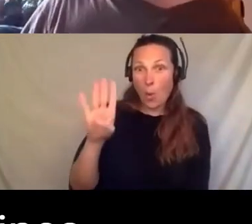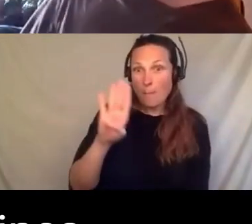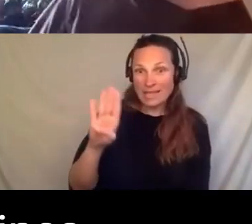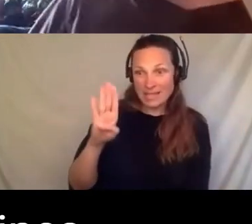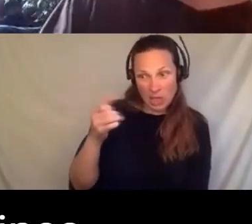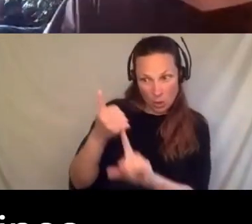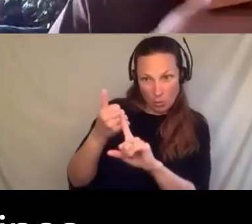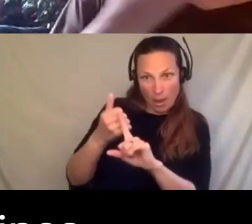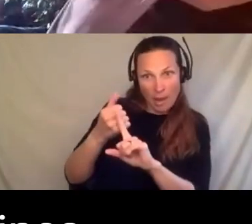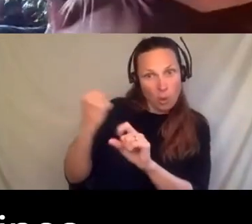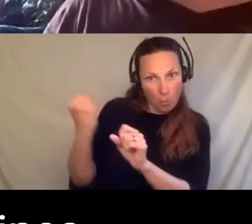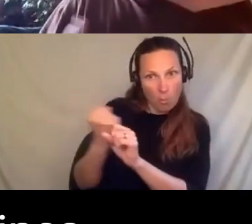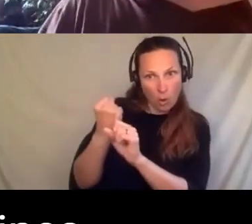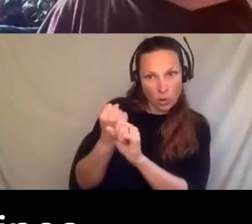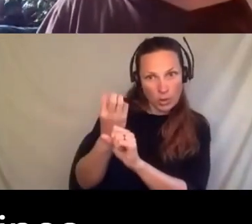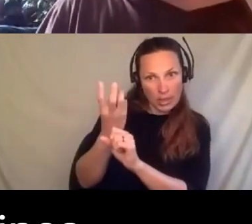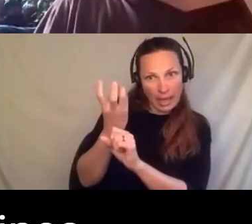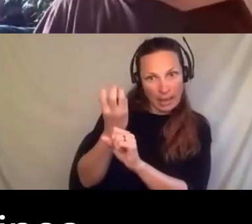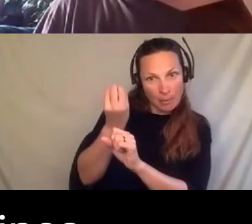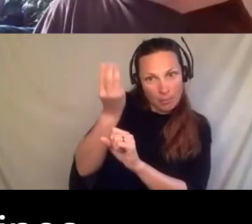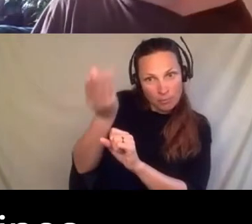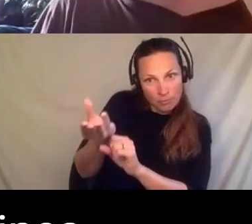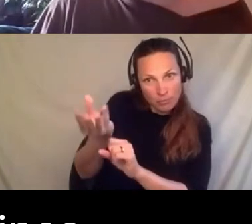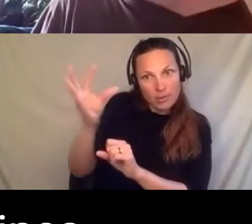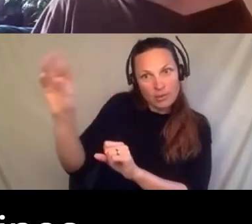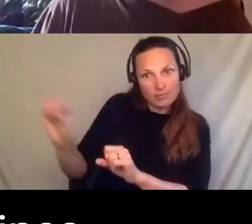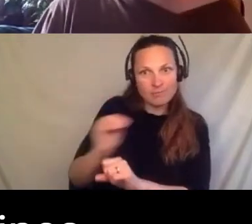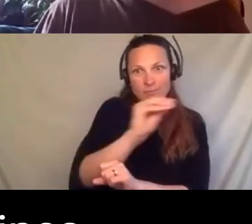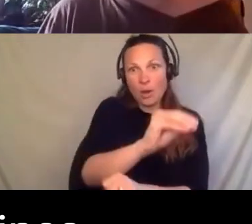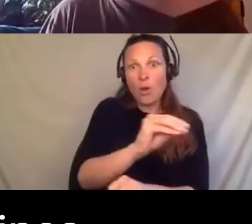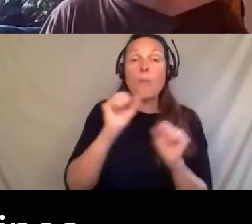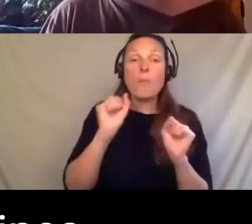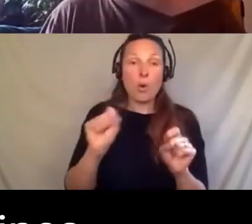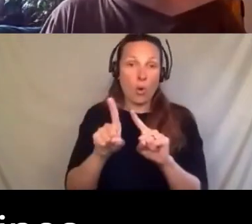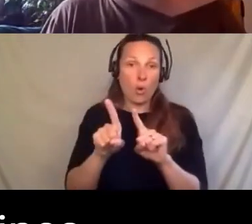graines, mais aussi, vous pouvez faire des boutures.